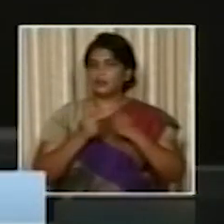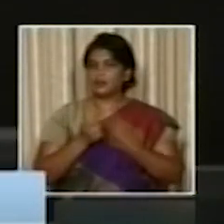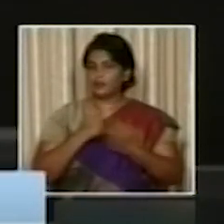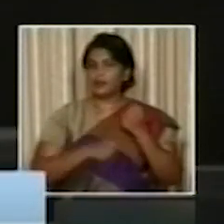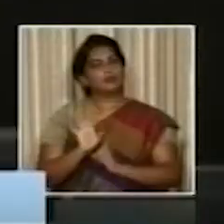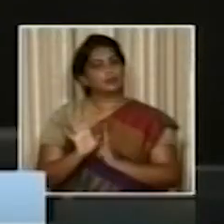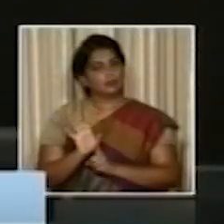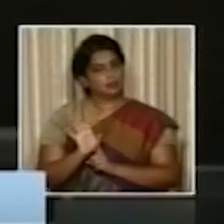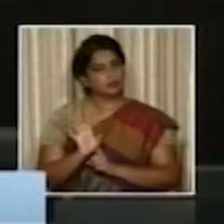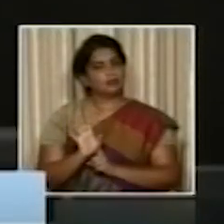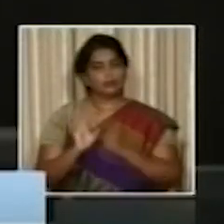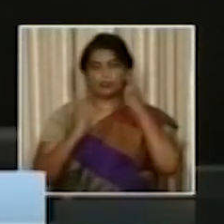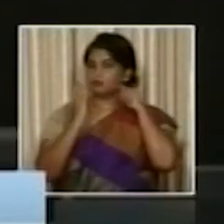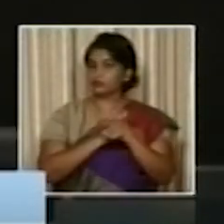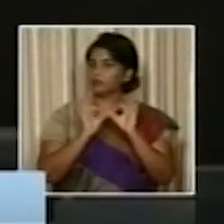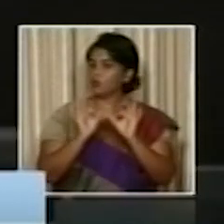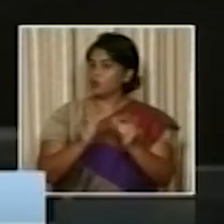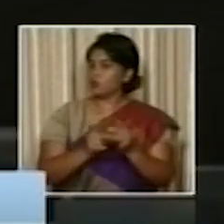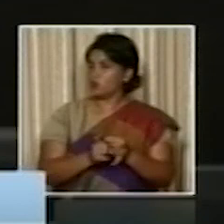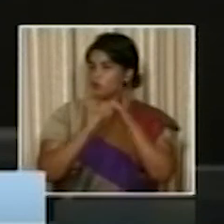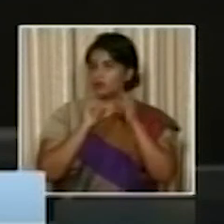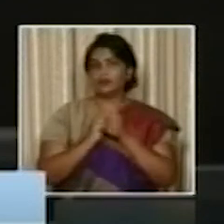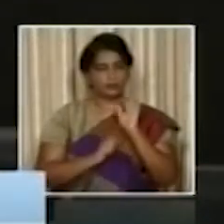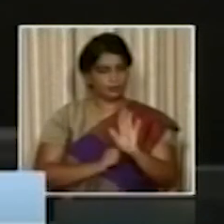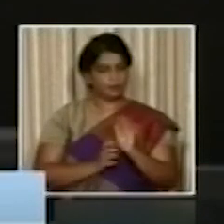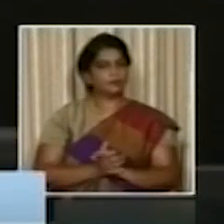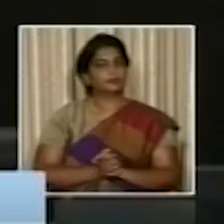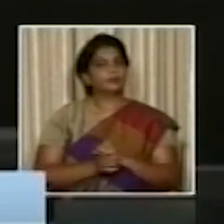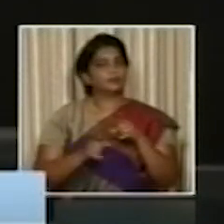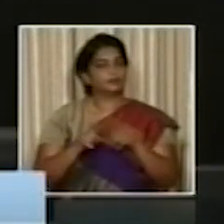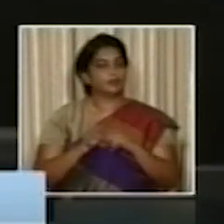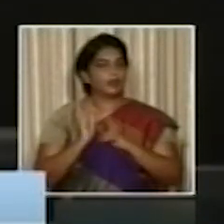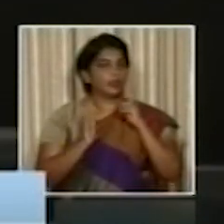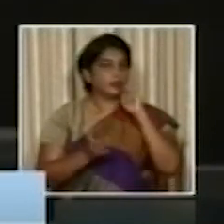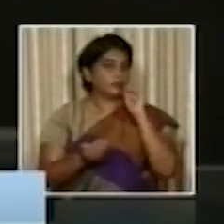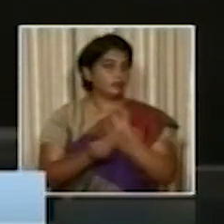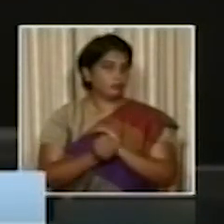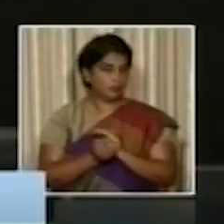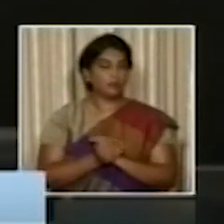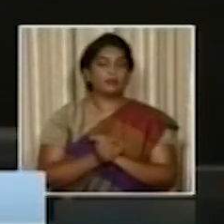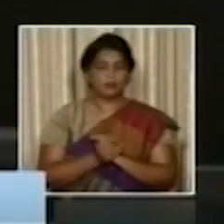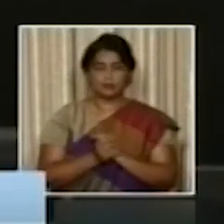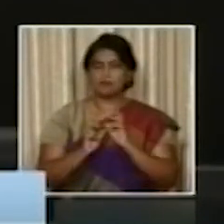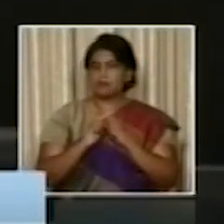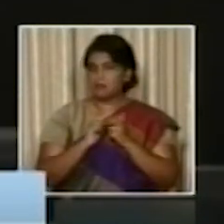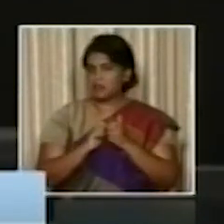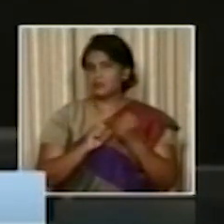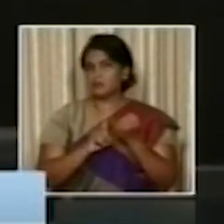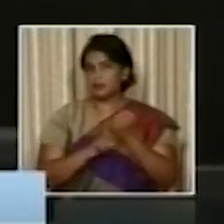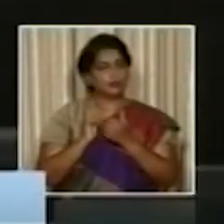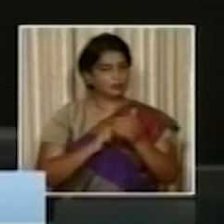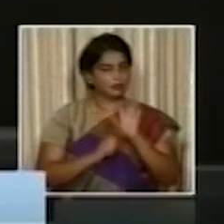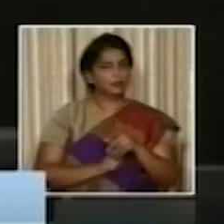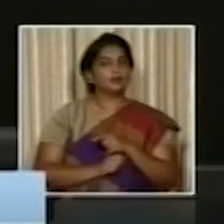வர்த்தகங்களை மறுசீரமைக்கும் போது அரசாங்கம் வெளிப்படைத்தன்மையை உயர்ந்த மட்டம் பேண நடவடிக்கை எடுத்துள்ளது. தேசிய பாதுகாப்பு மீதான அழுத்தம்